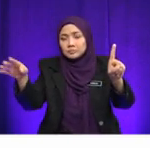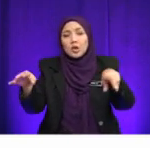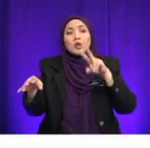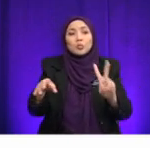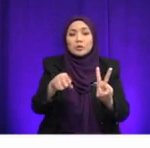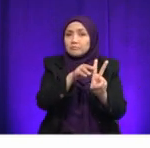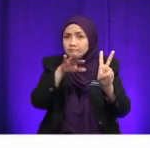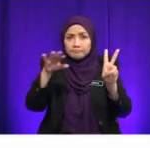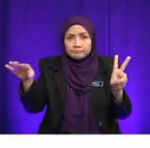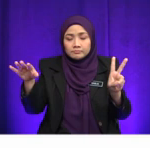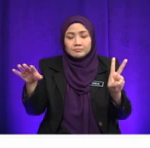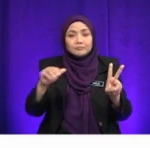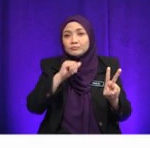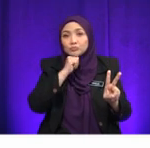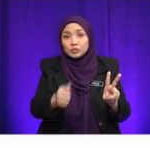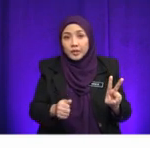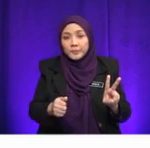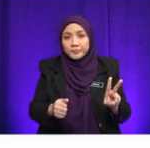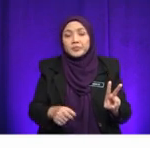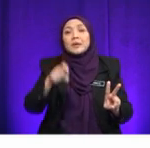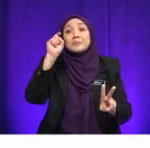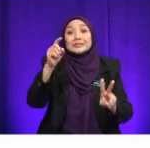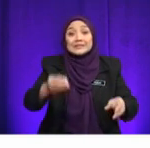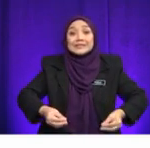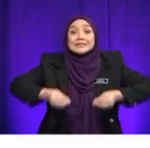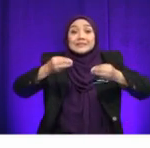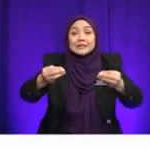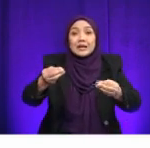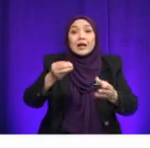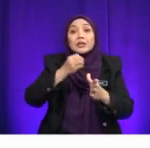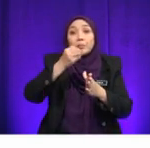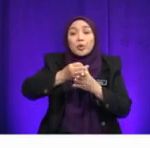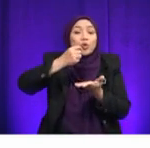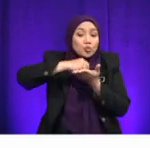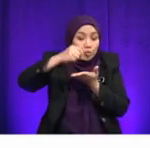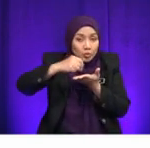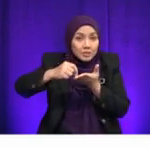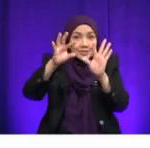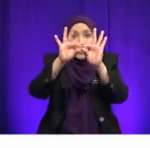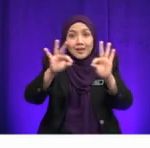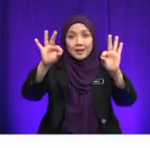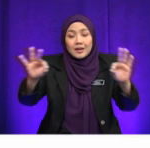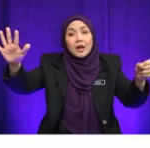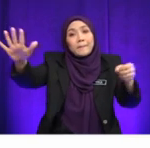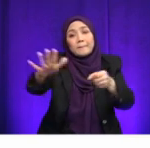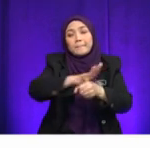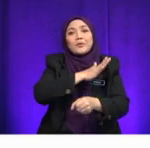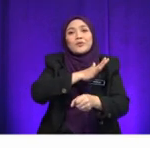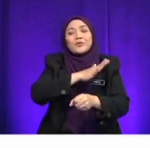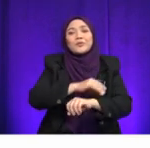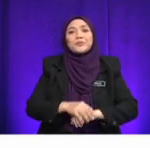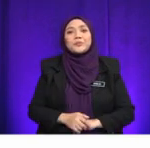memang dia minta supaya kita berikan ayat yang lengkap jadi untuk kita mengatasi kekurangan